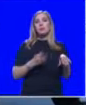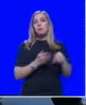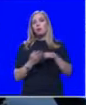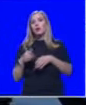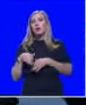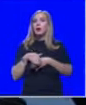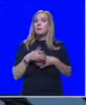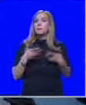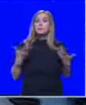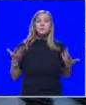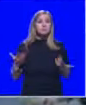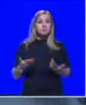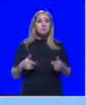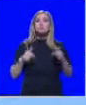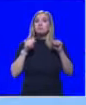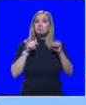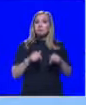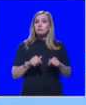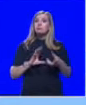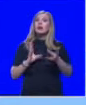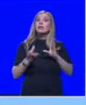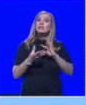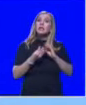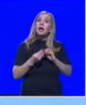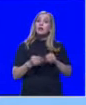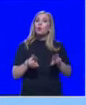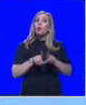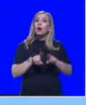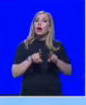се. И те заедно, като